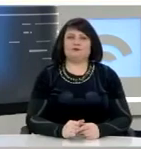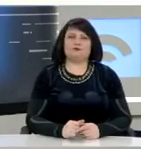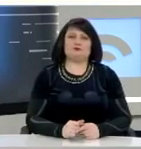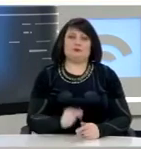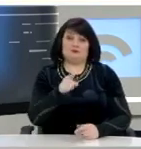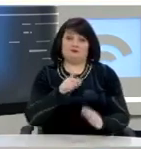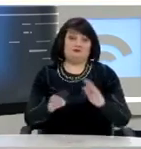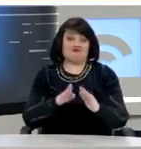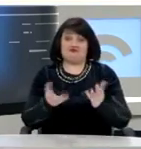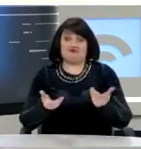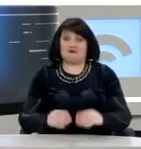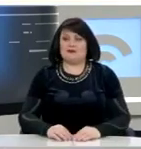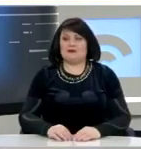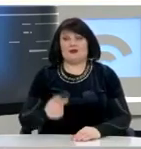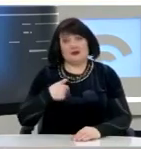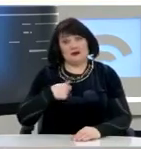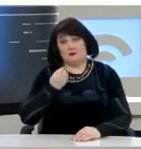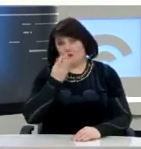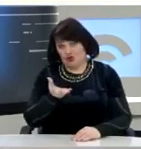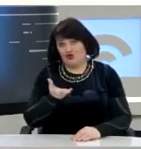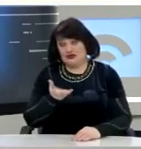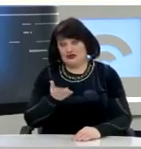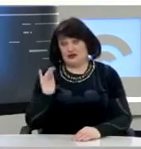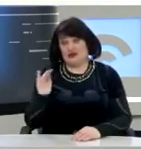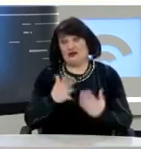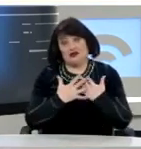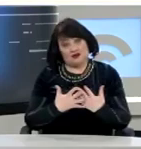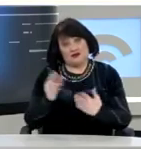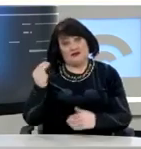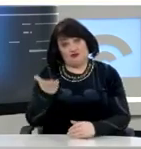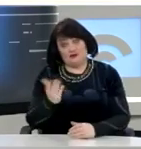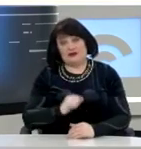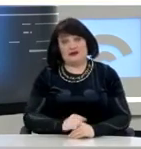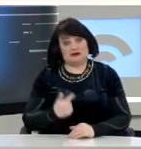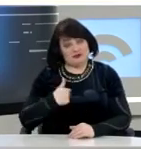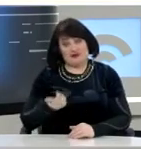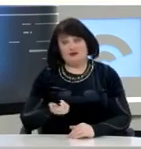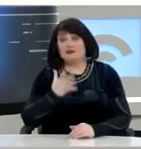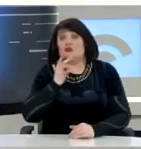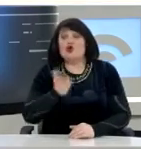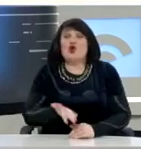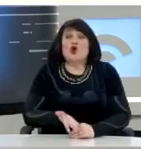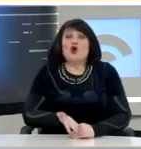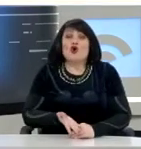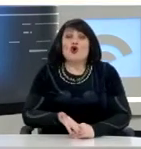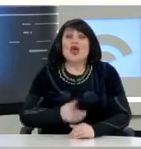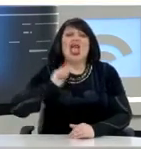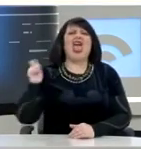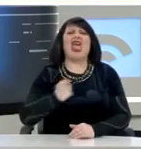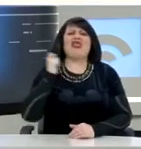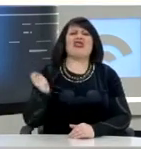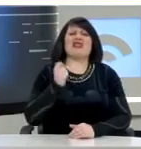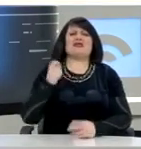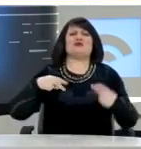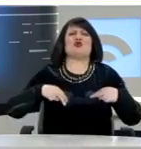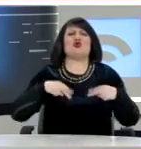υπερασπιστήκαμε. Και βέβαια κάναμε και προδοσία, αγαπητοί συνάδελφοι και συναδέλφοι σας, κυρίες και κύριοι, διότι έχουμε εκνευρίσει τους εθνικιστές, όπως είναι ο